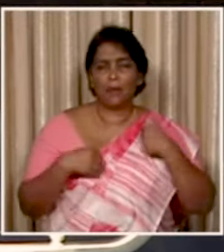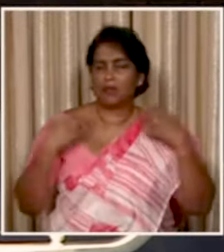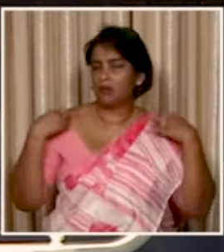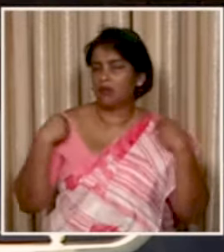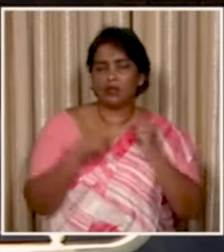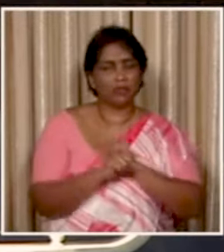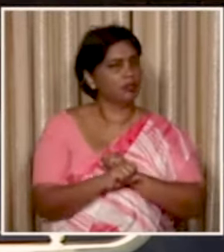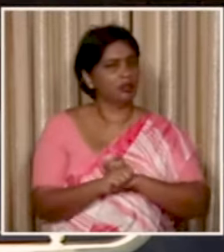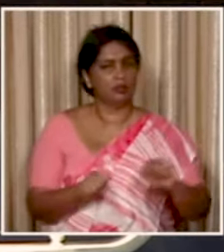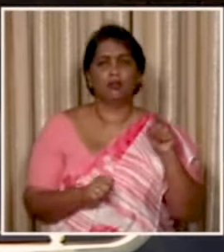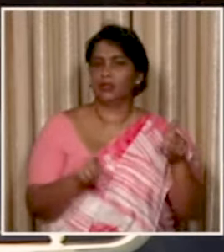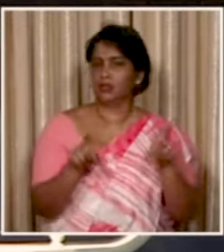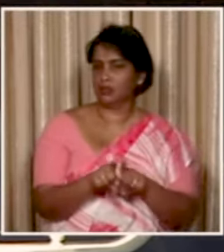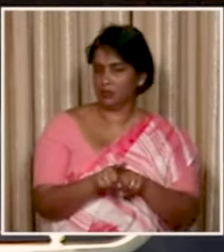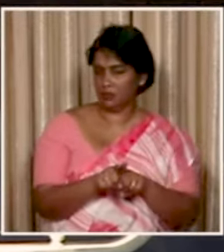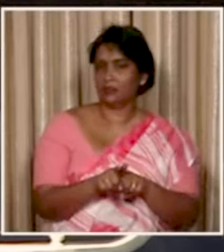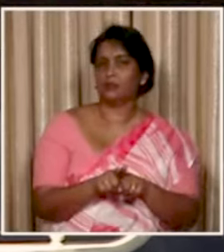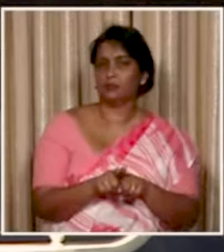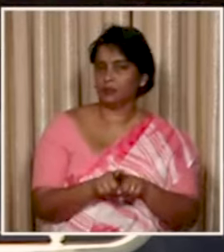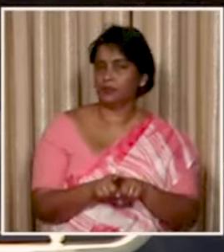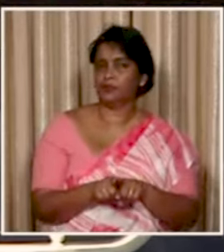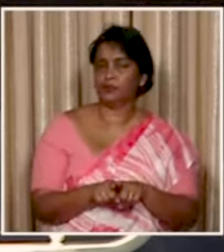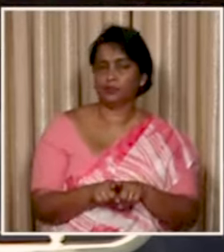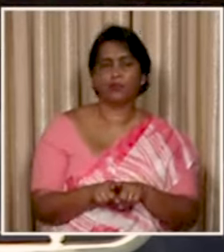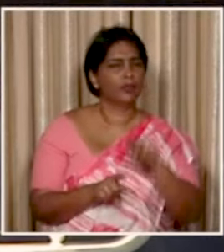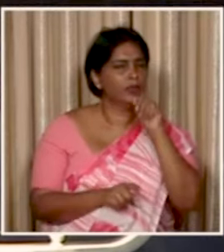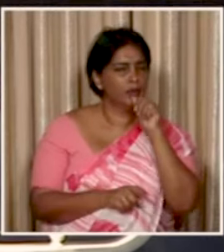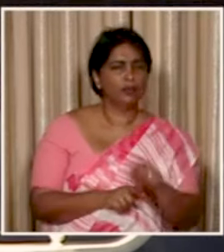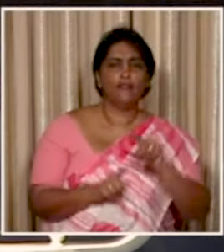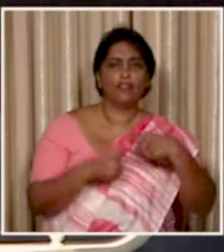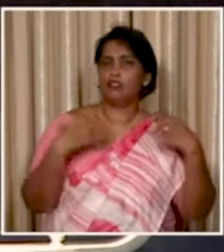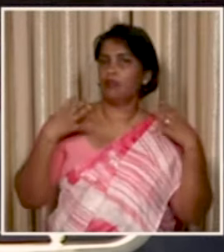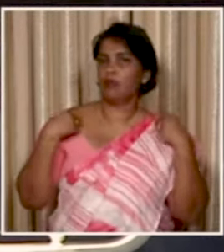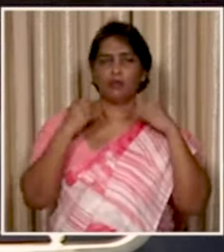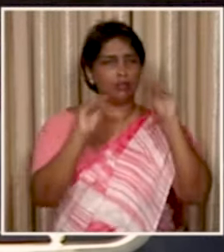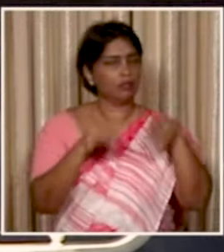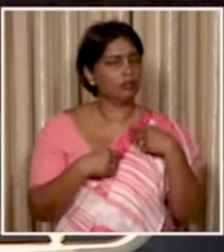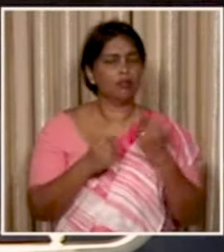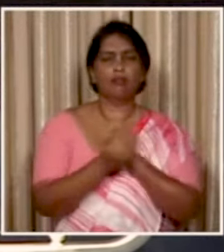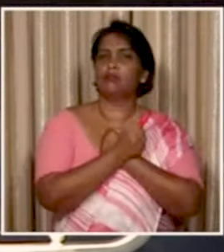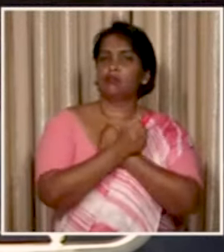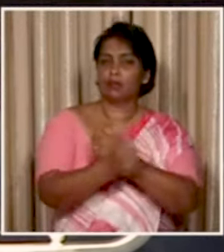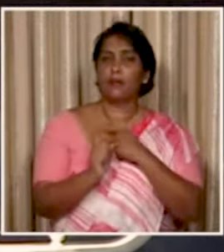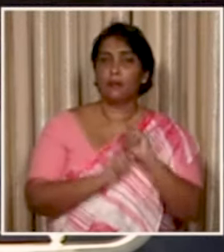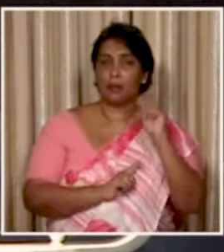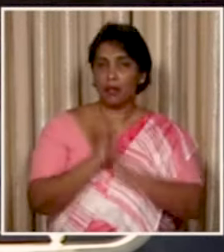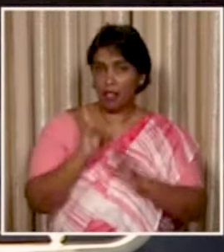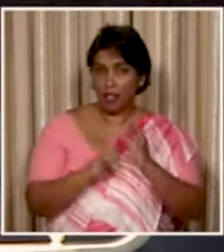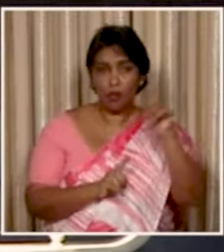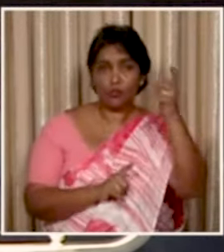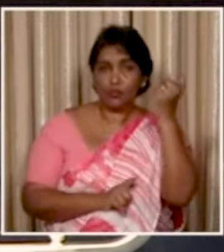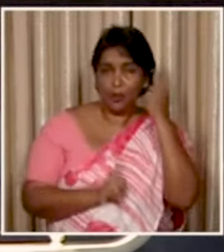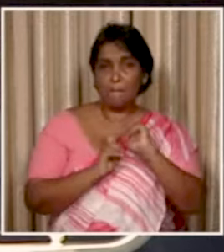மற்றும் துர்நாற்றம் வீசுகின்ற கூட்டுக்குள் அடைக்கப்பட்டார். நான் பாராளுமன்ற உறுப்பினர் என்பது நன்கு தெரிந்து கொண்டு வேண்டுமென்று உயிராபத்தை ஏற்படுத்தும்